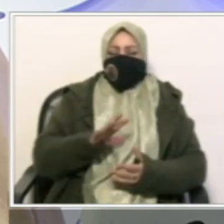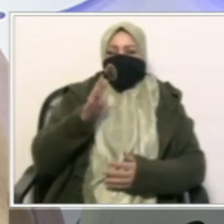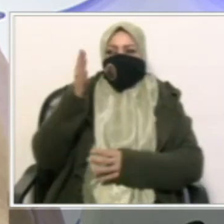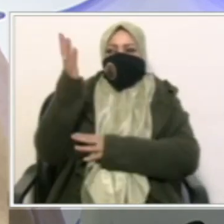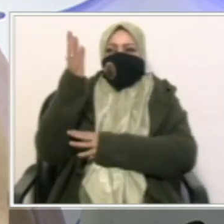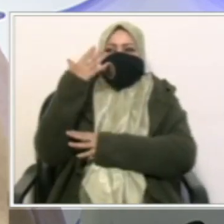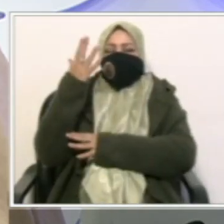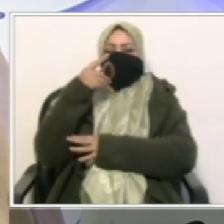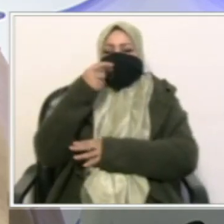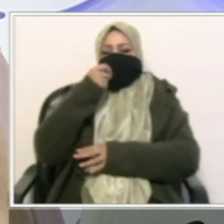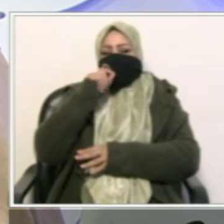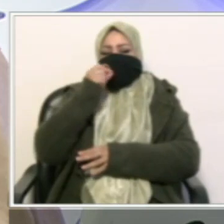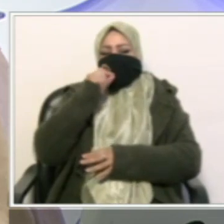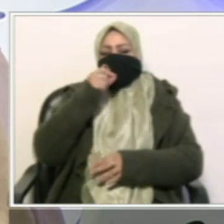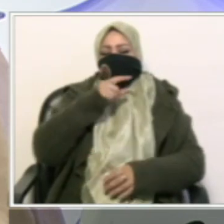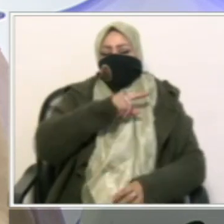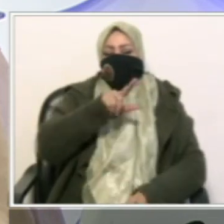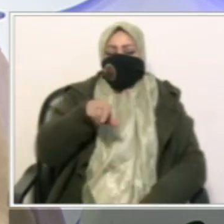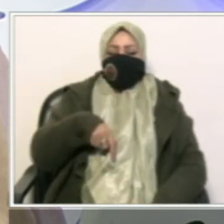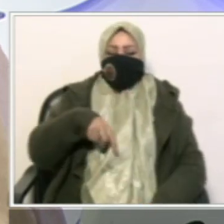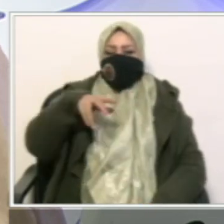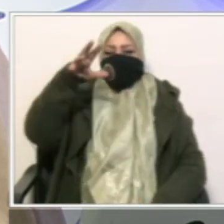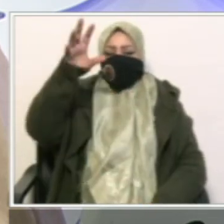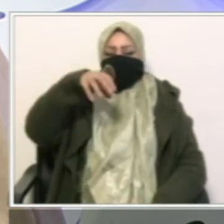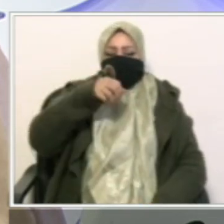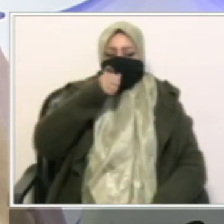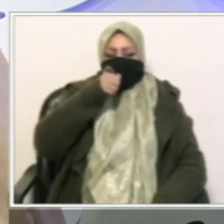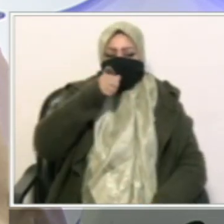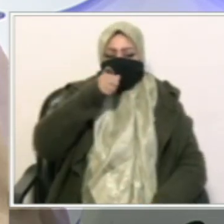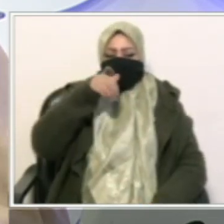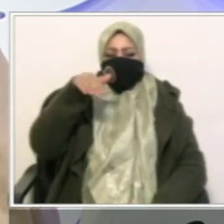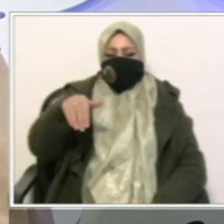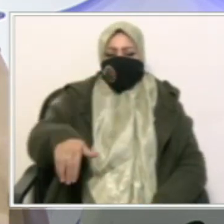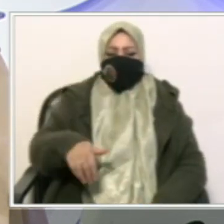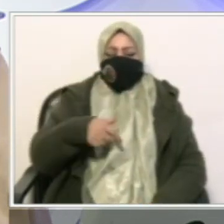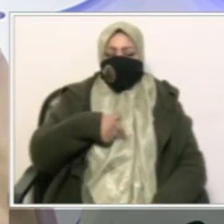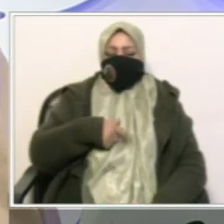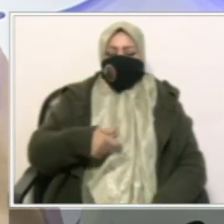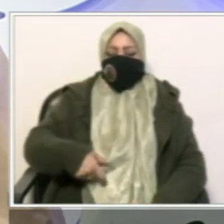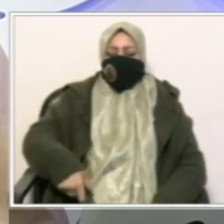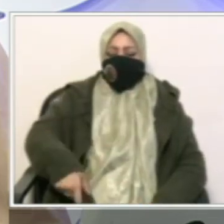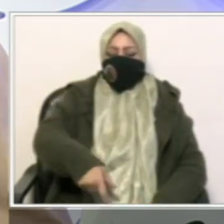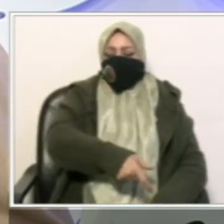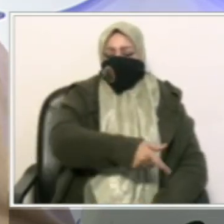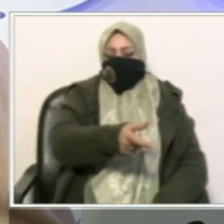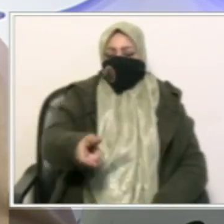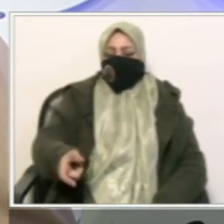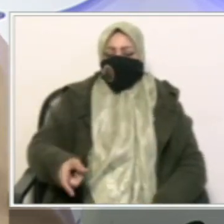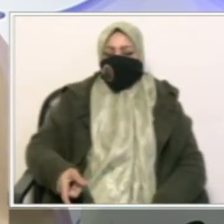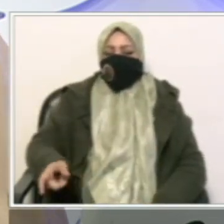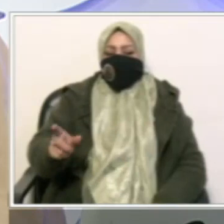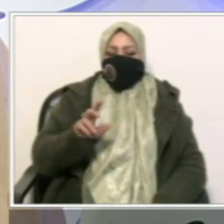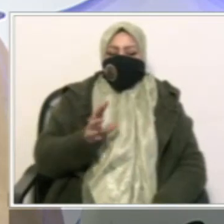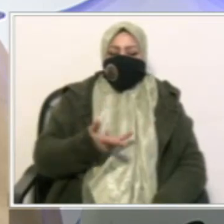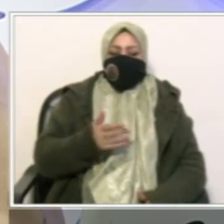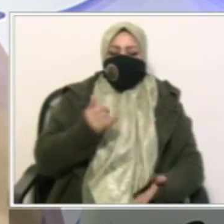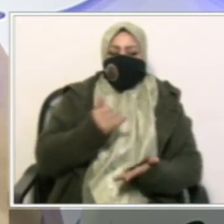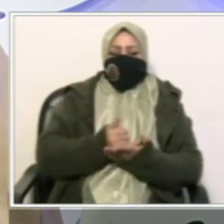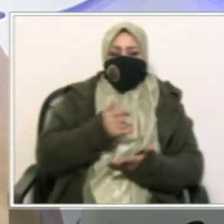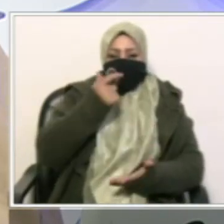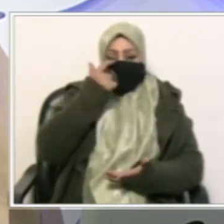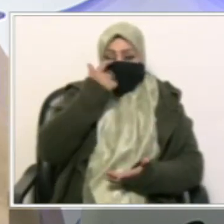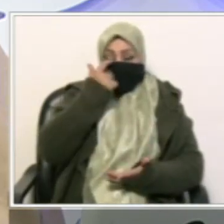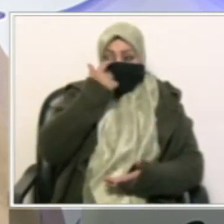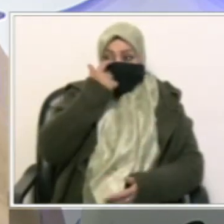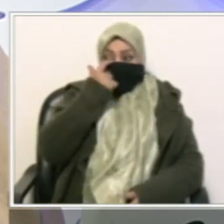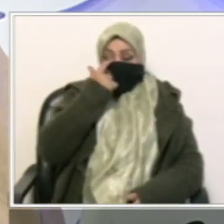بماء التصريف الصحي، فما حكم ثمار هذه الشجرة؟ لا بأس